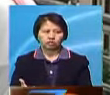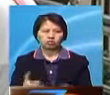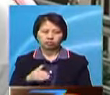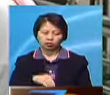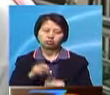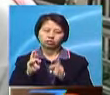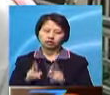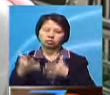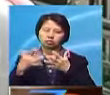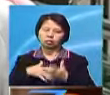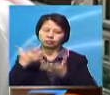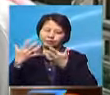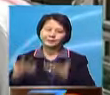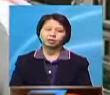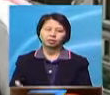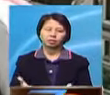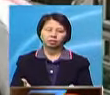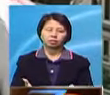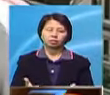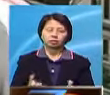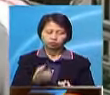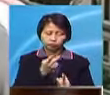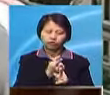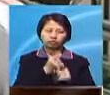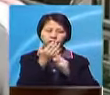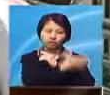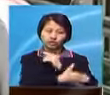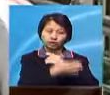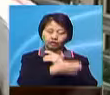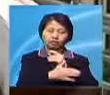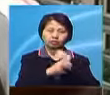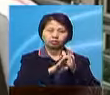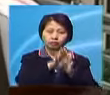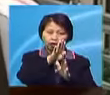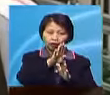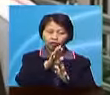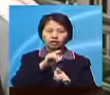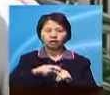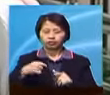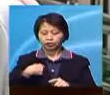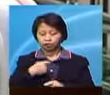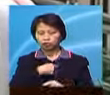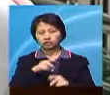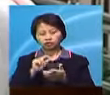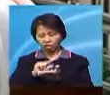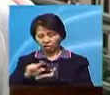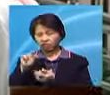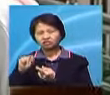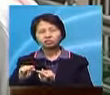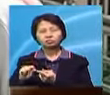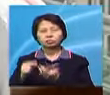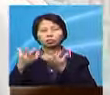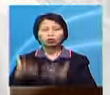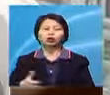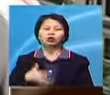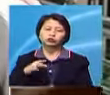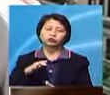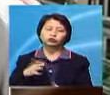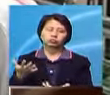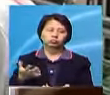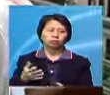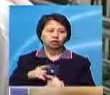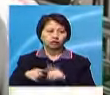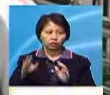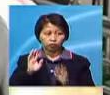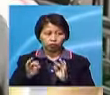kami. Yang SME, peniaga kecil, IKS, kan? Yang mana kena cukai, kan? Kalau